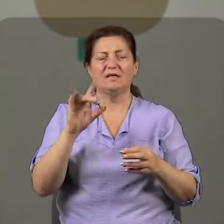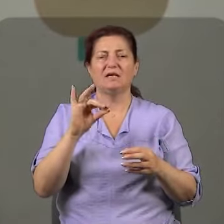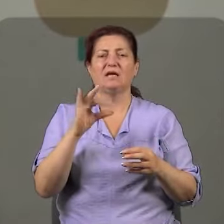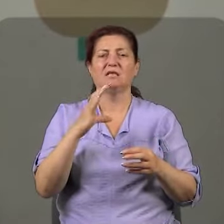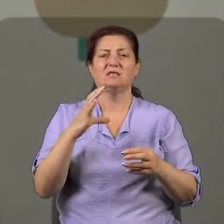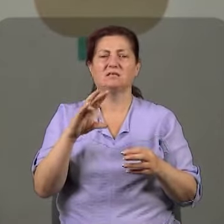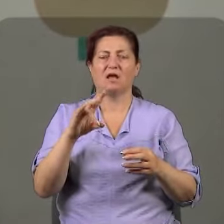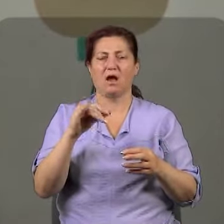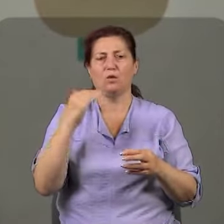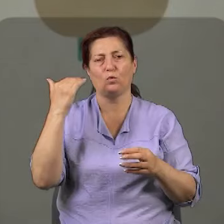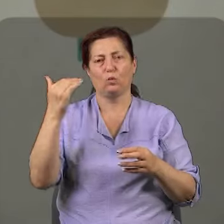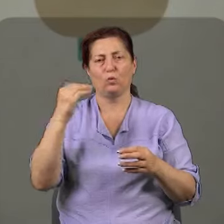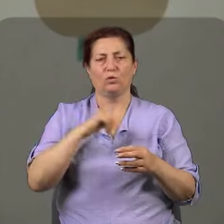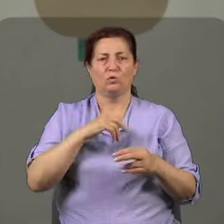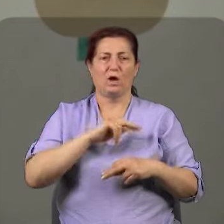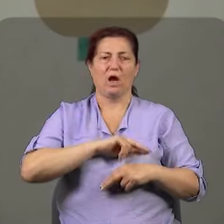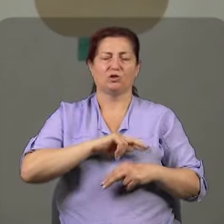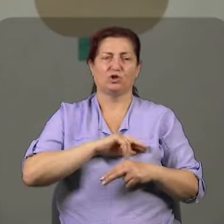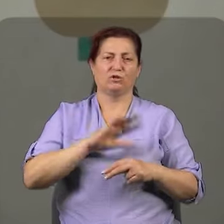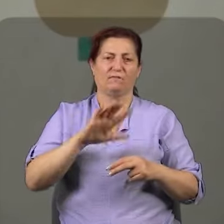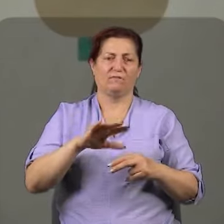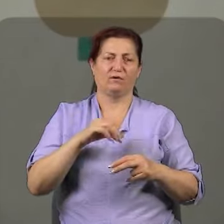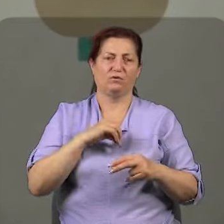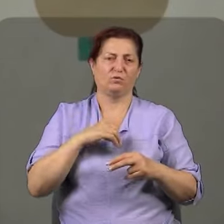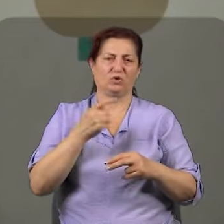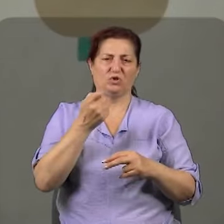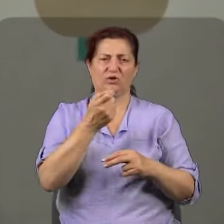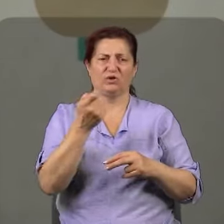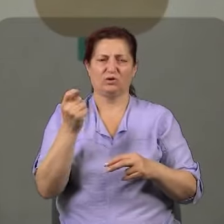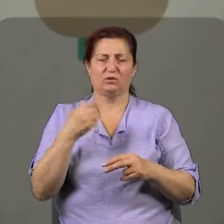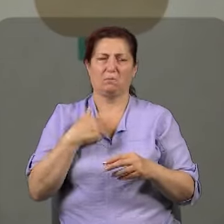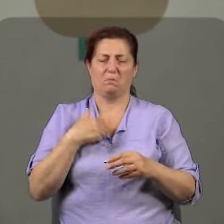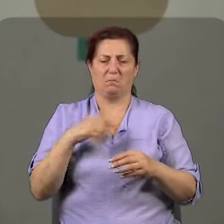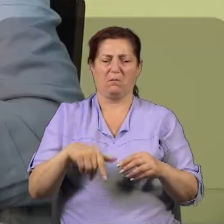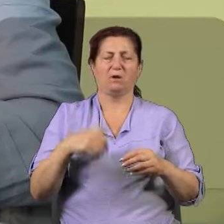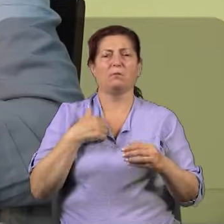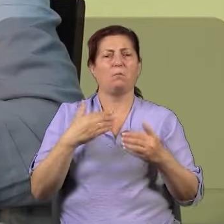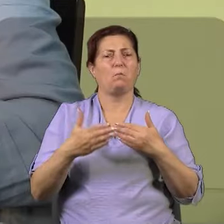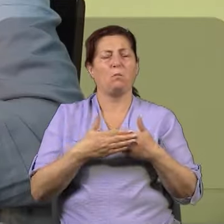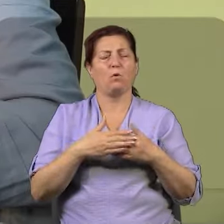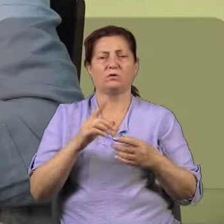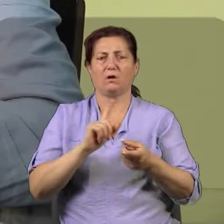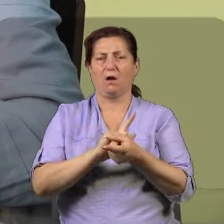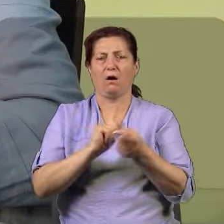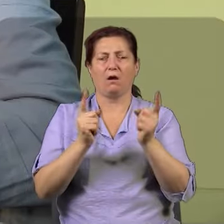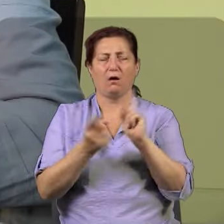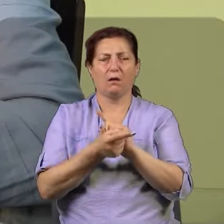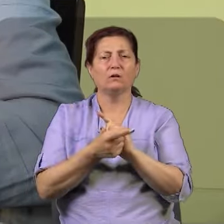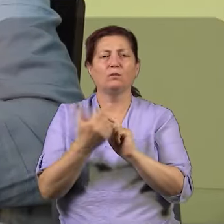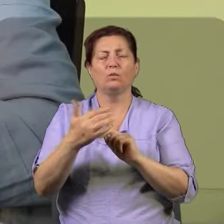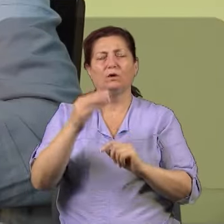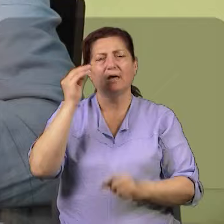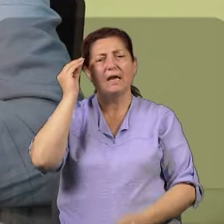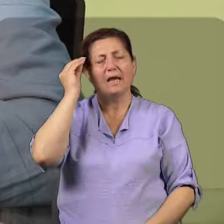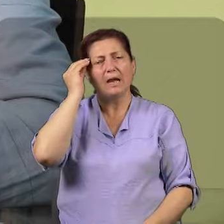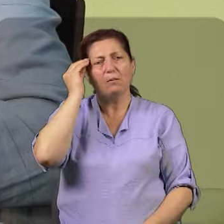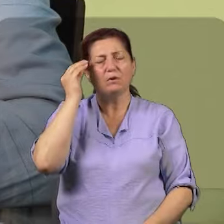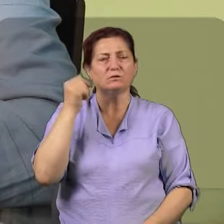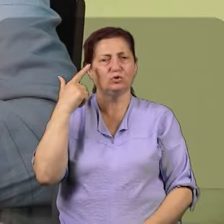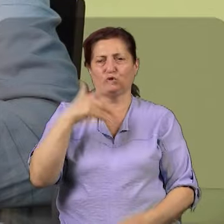այդպիսի աշխատանքների վրա, մեր մոտ կարծես ոնց որ հակառակն է, այսինքն եւ իմաստը դրա ոնց որ